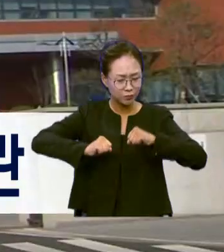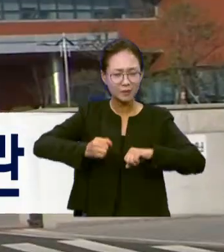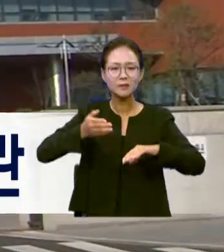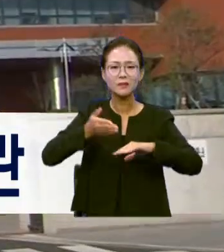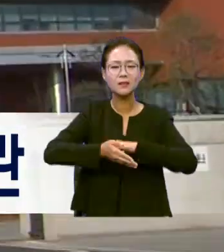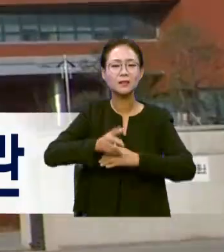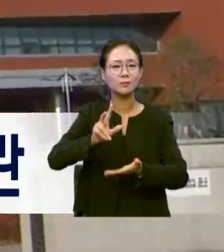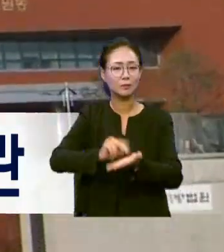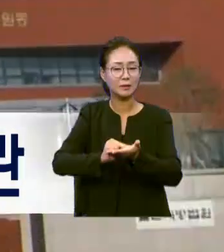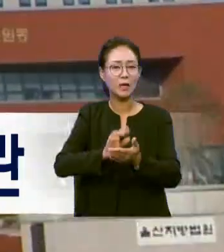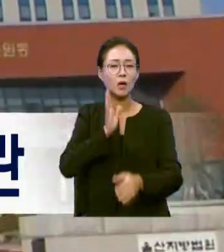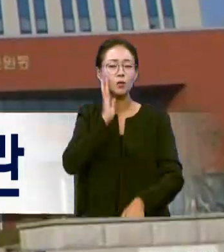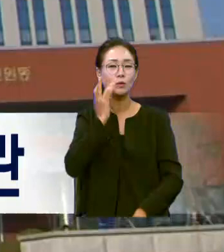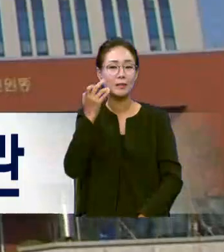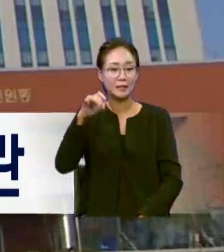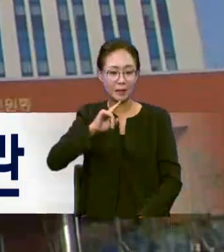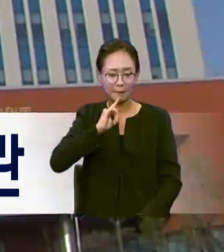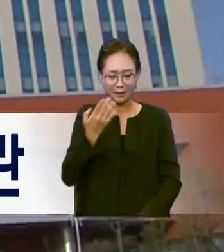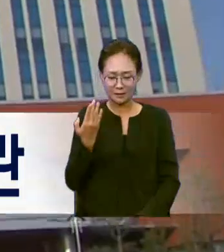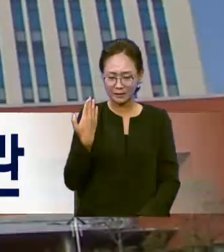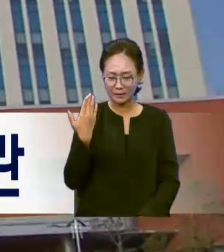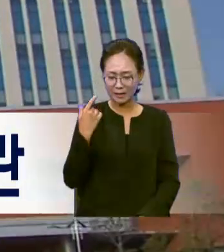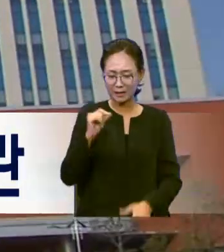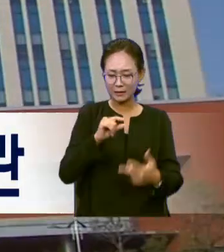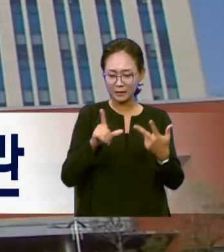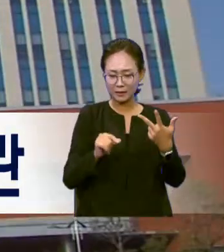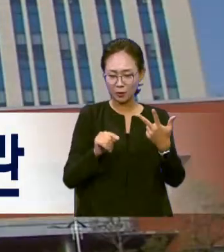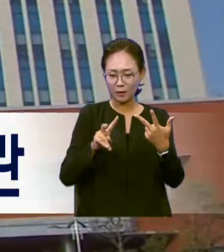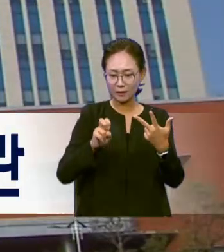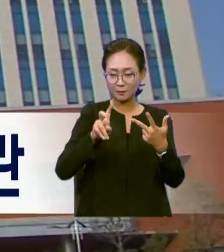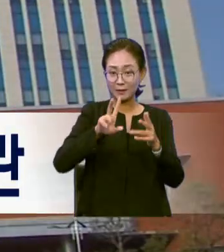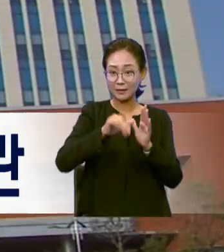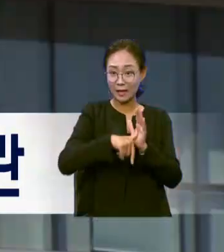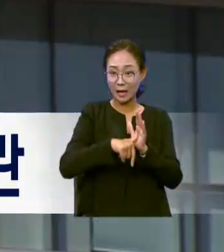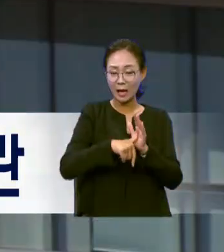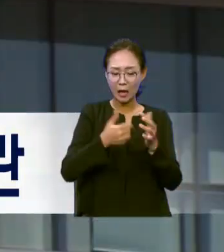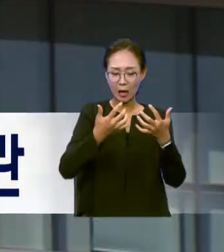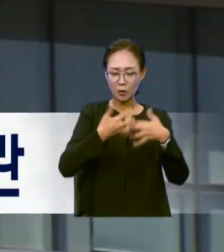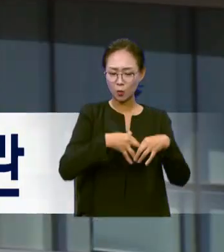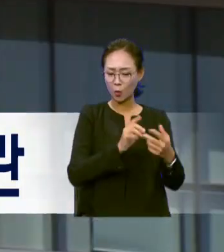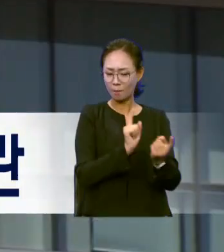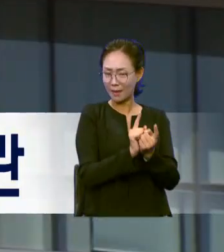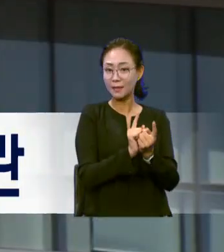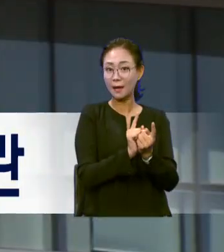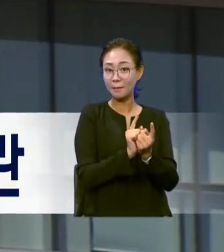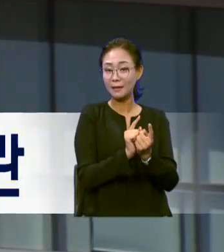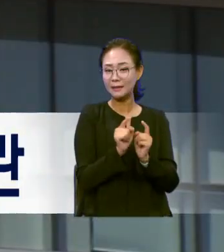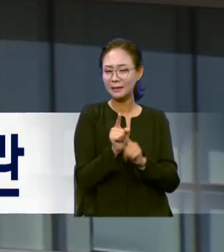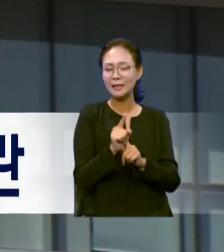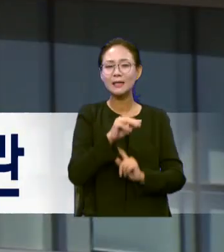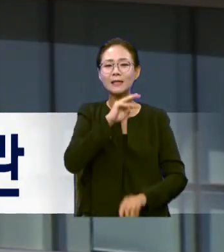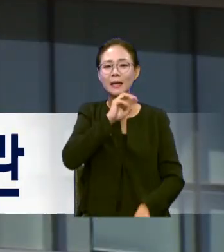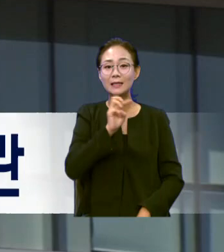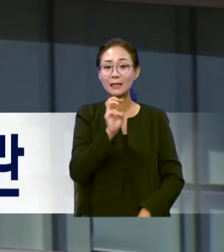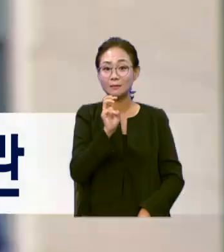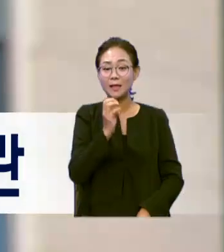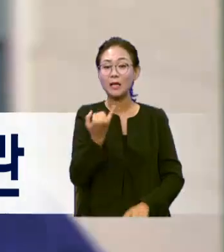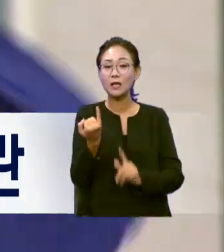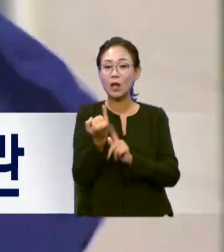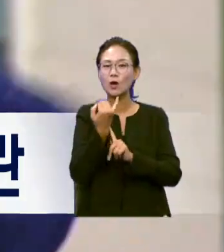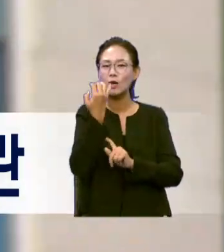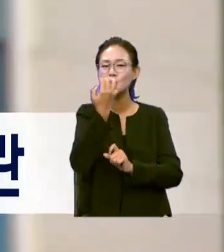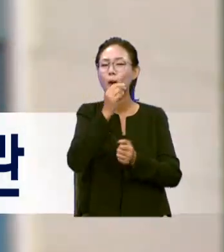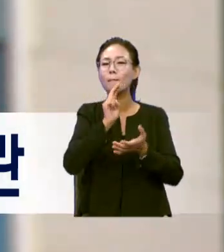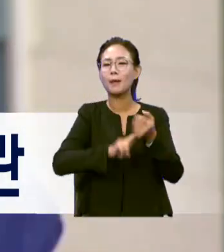있습니다. 울산지방법원은 지난달 22일 서울의 한 호텔에서 조건 만남 어플을 이용해 30대 여성과 성매매를 한